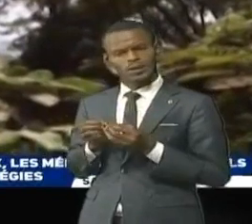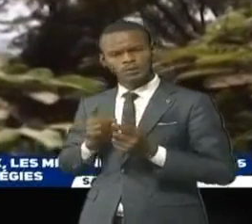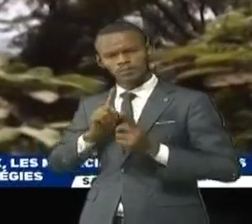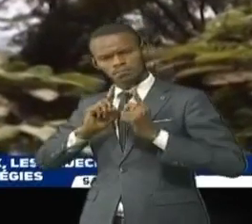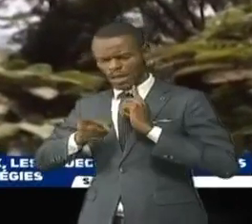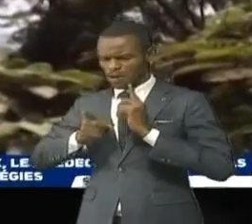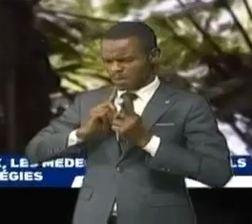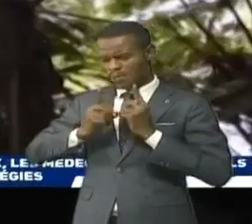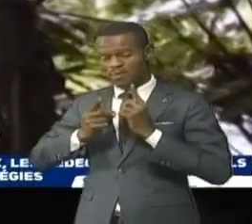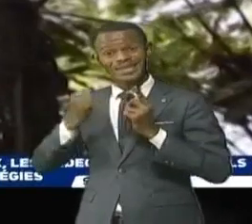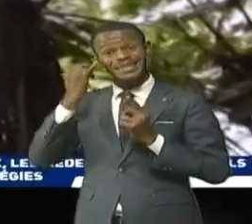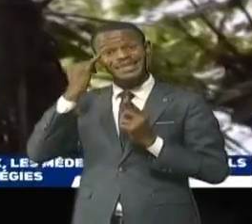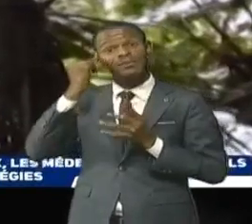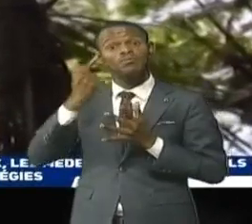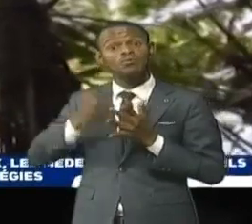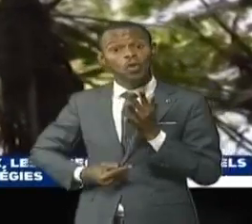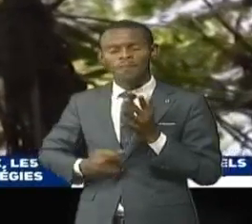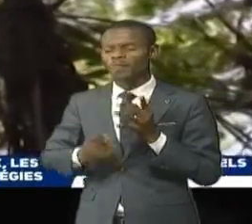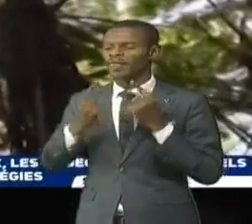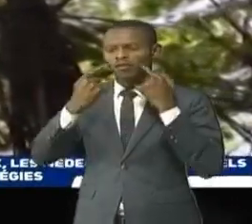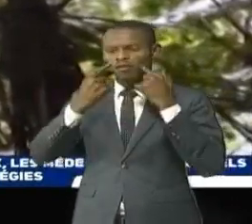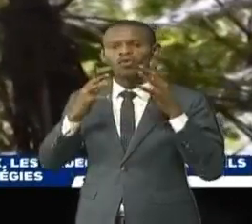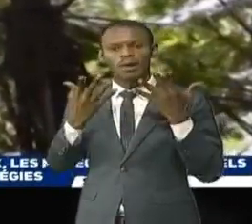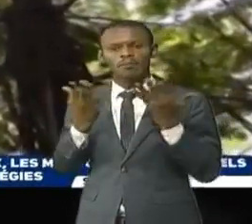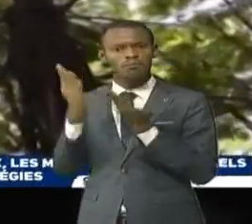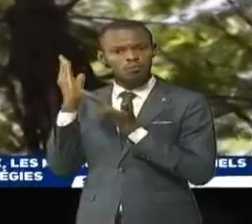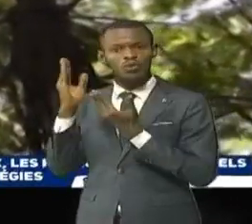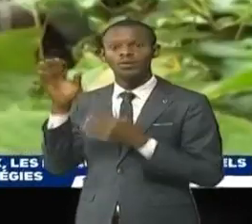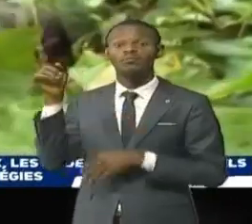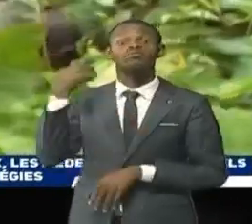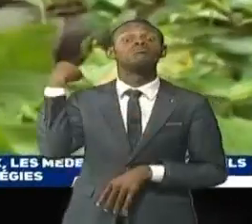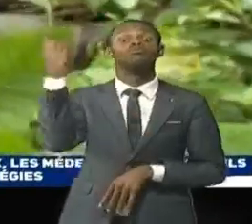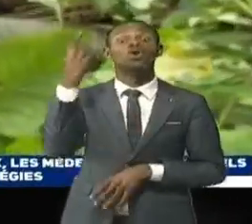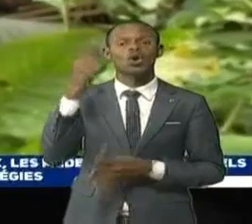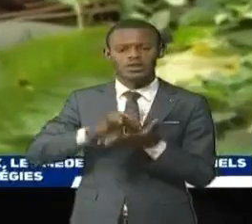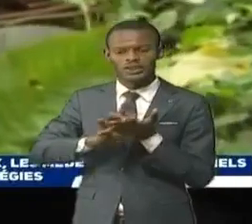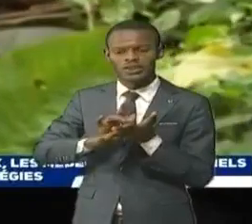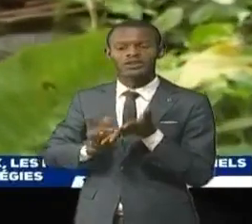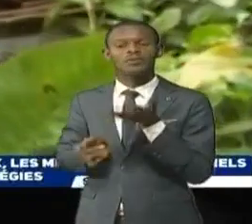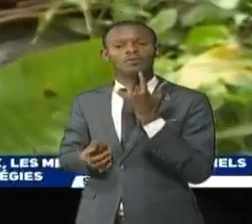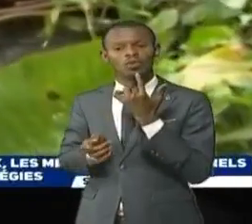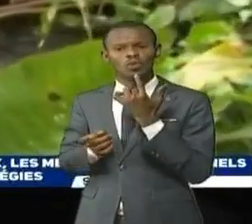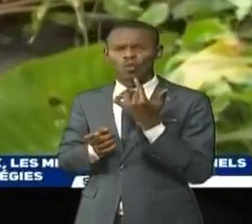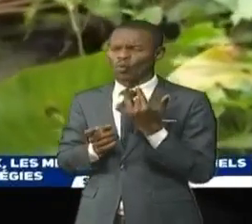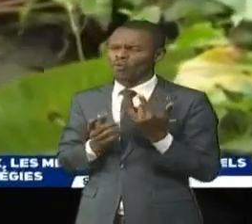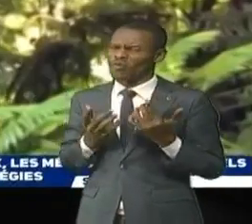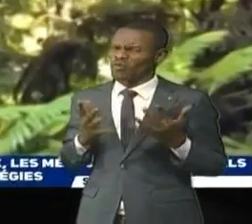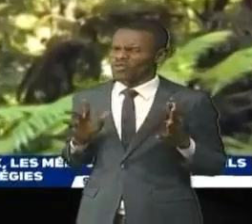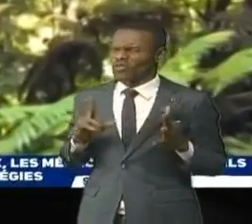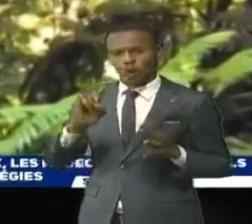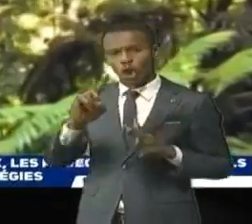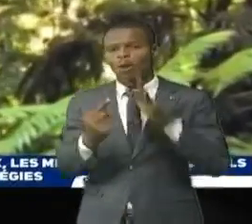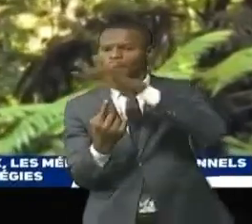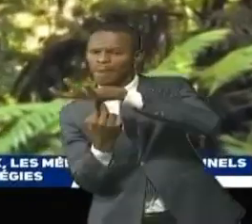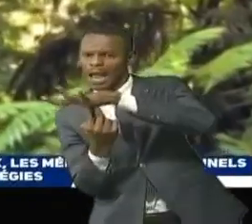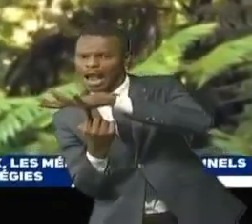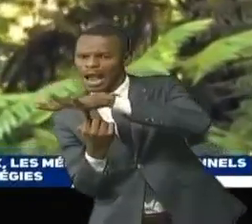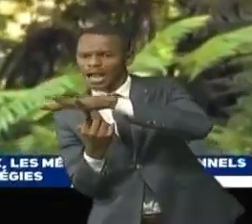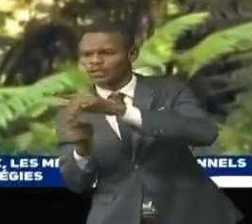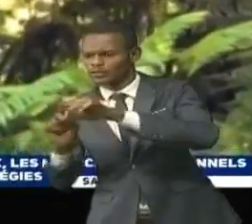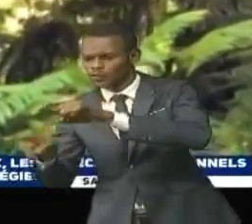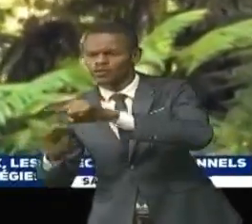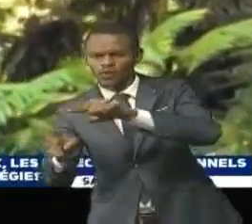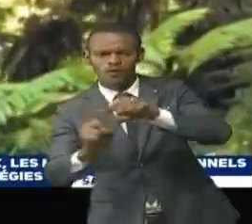rationnellement autour de la nécessité pour l'humanité tout entière d'utiliser les médicaments issus de la pharmacopée africaine, dont certains produits